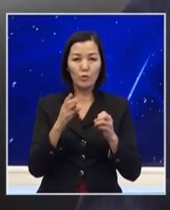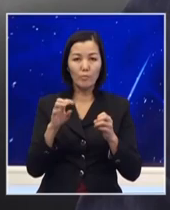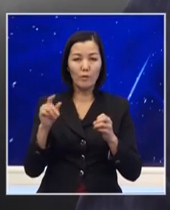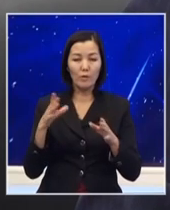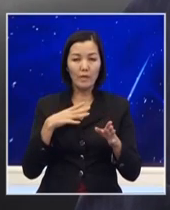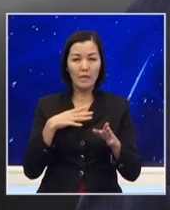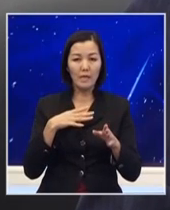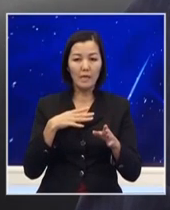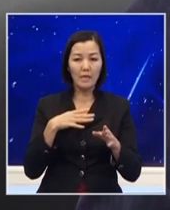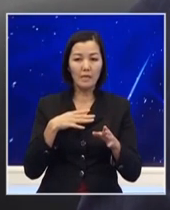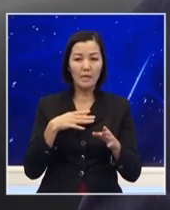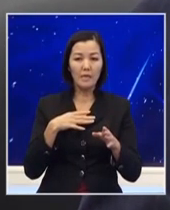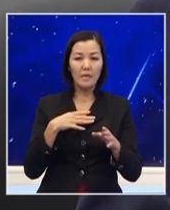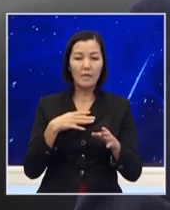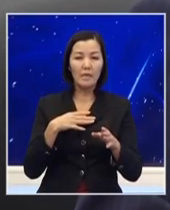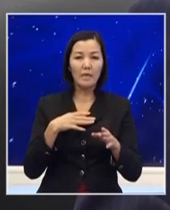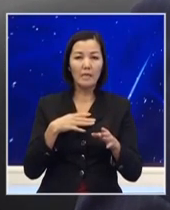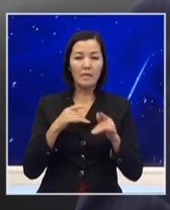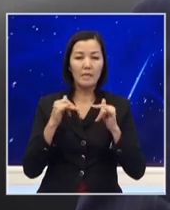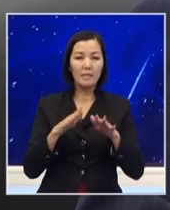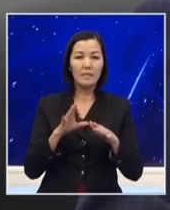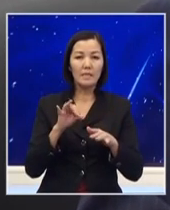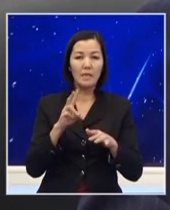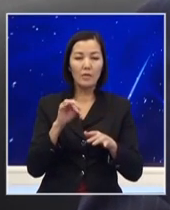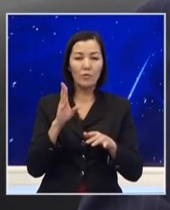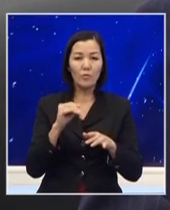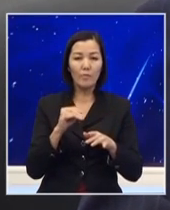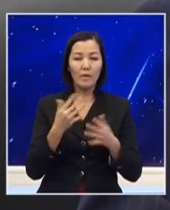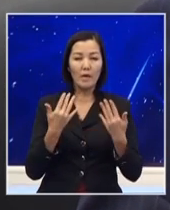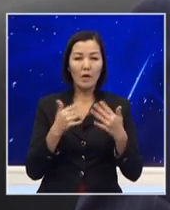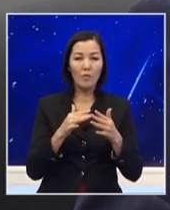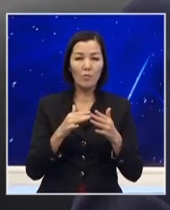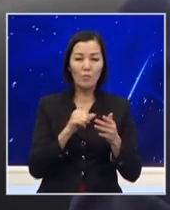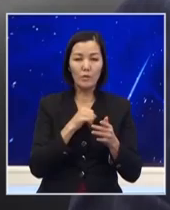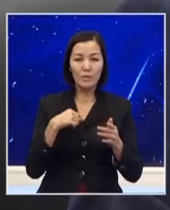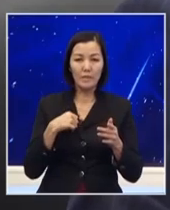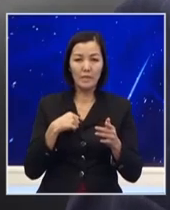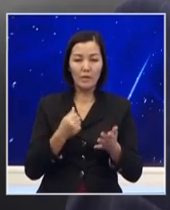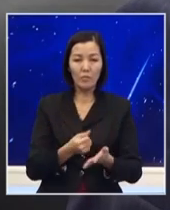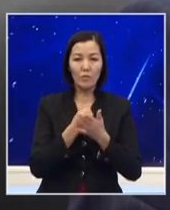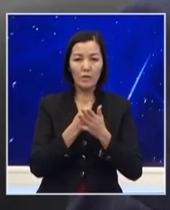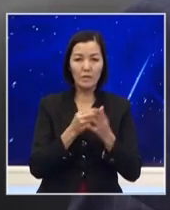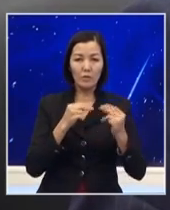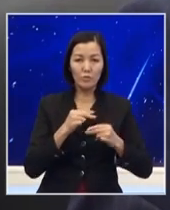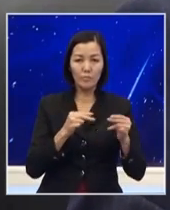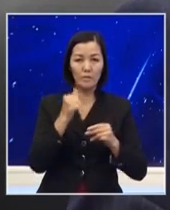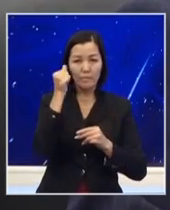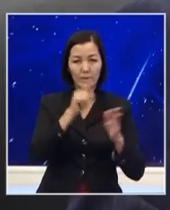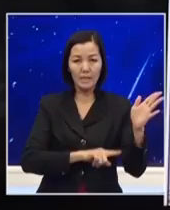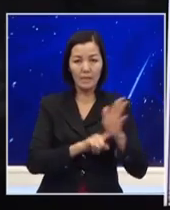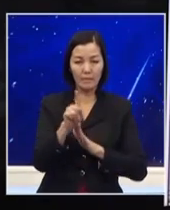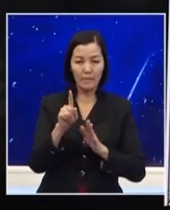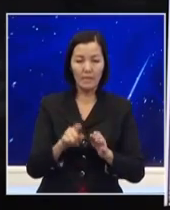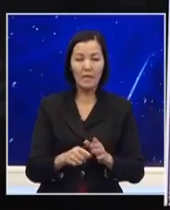Бұған 4 ұңғыма бұрғыланады. Істі Сарытөбе жауапкершілігі шектеулі серіктестігі қолға алуға дайын. Қолдасаңыз, олар жұмысты жыл басында бірден